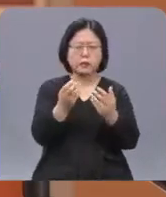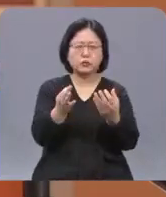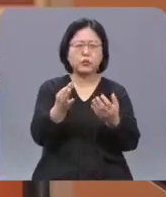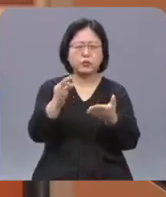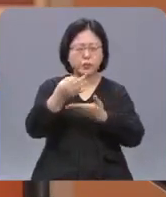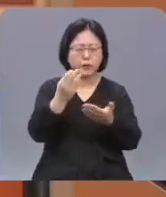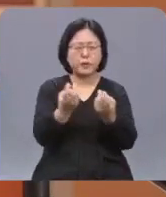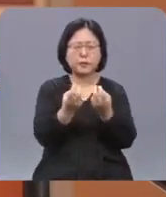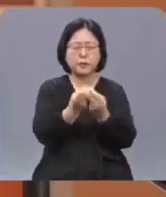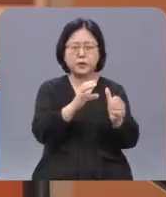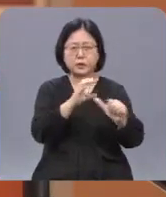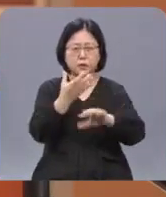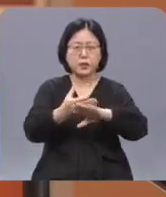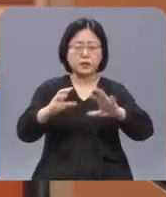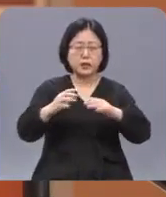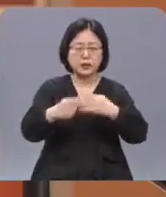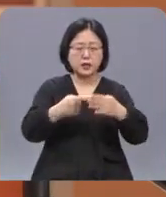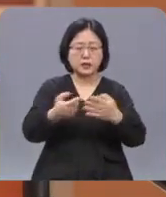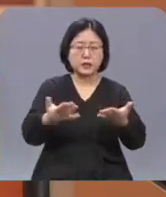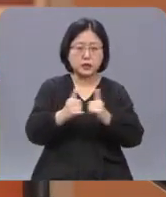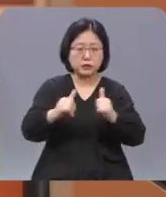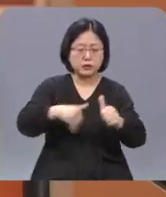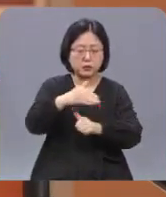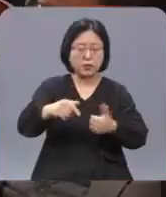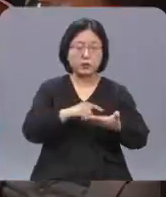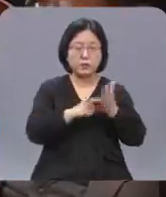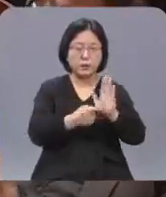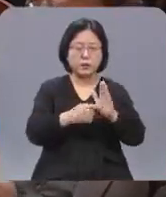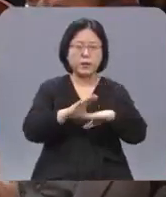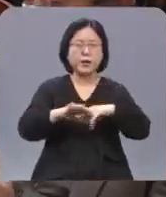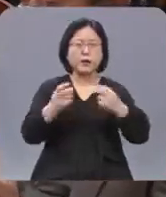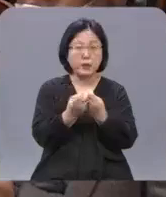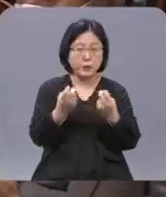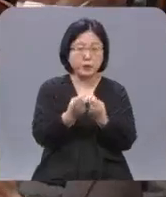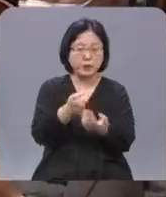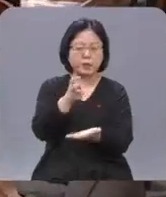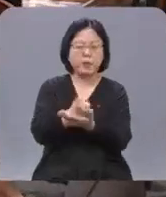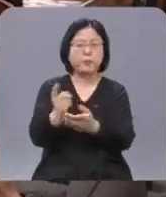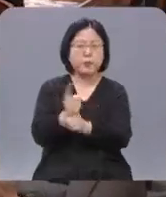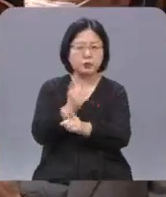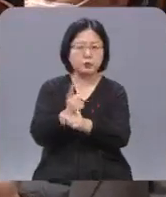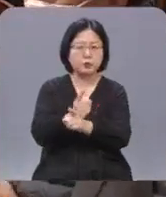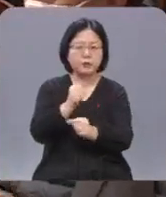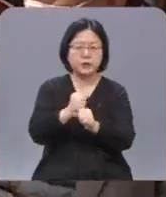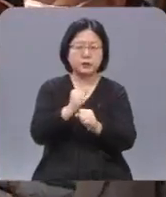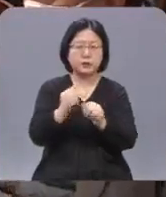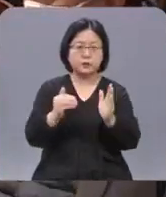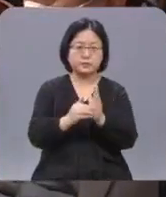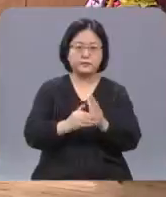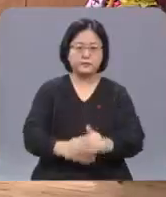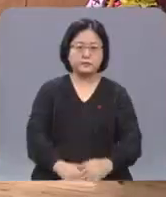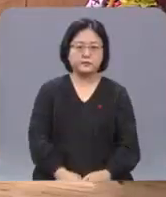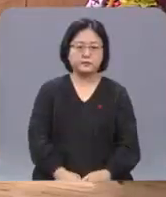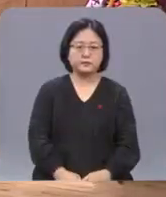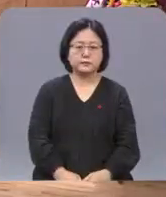전락한 외국인 계절 근로자이의 현실을 고발하고 대책마련과 제독 개선을 이끌어냈습니다